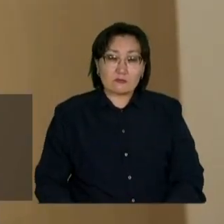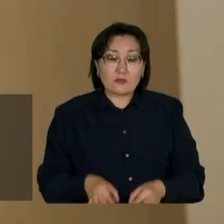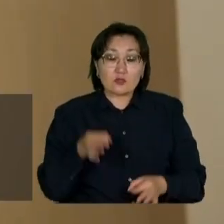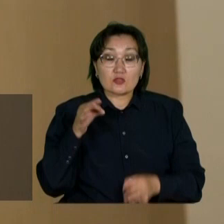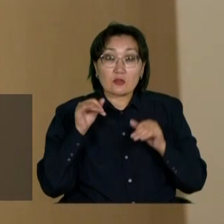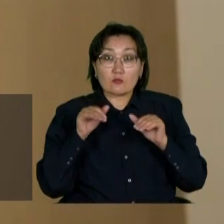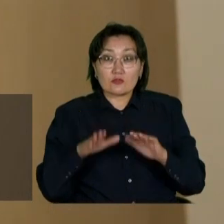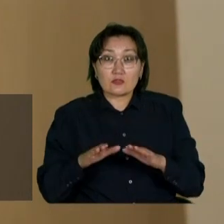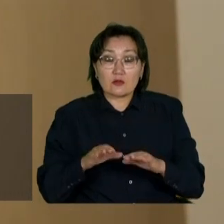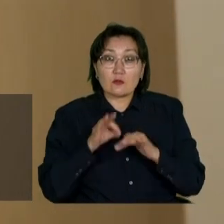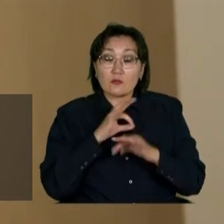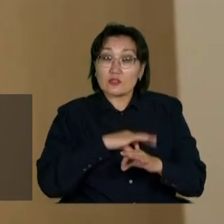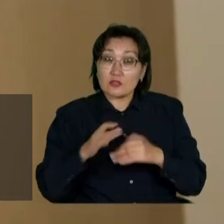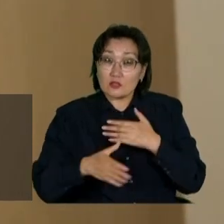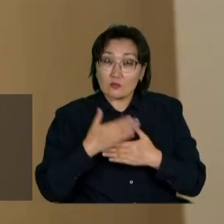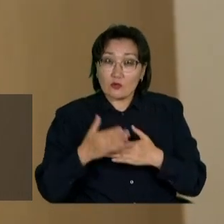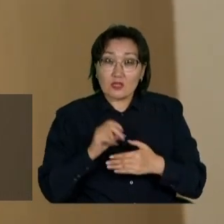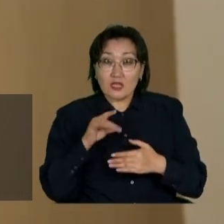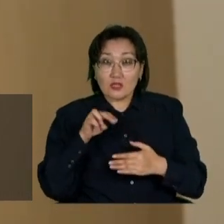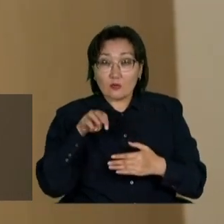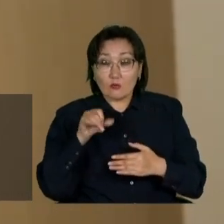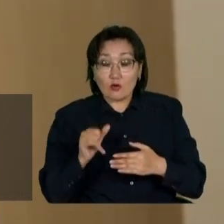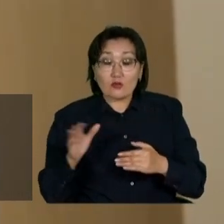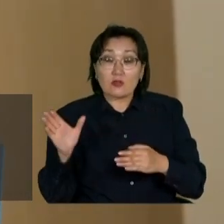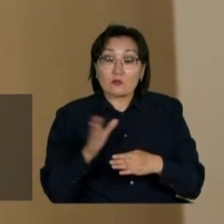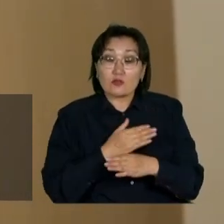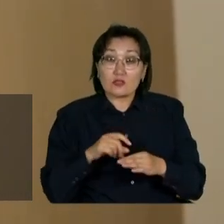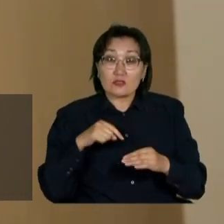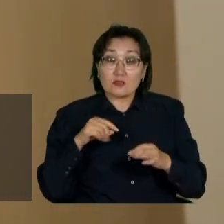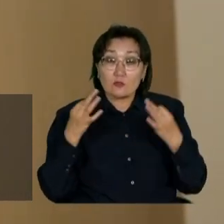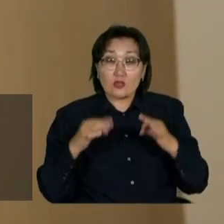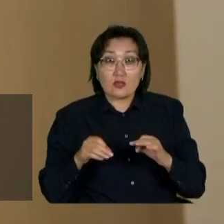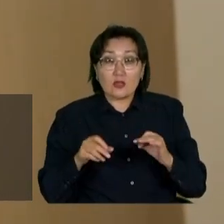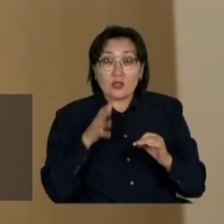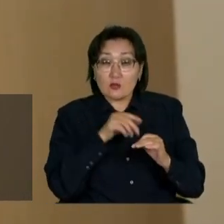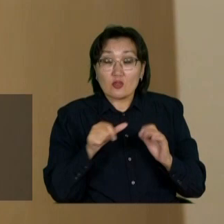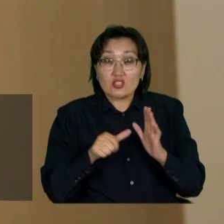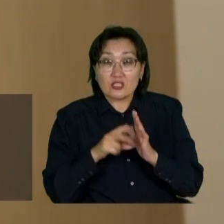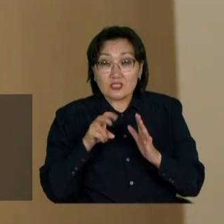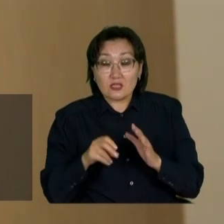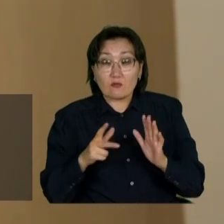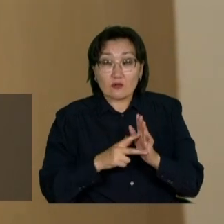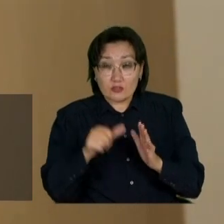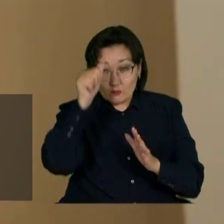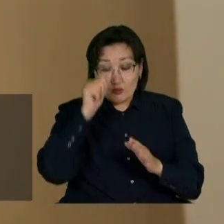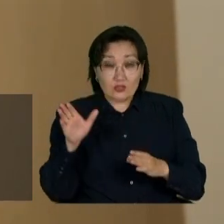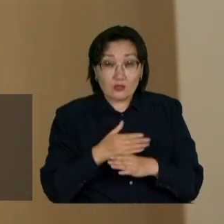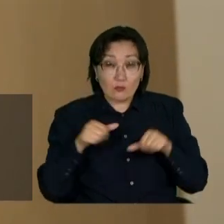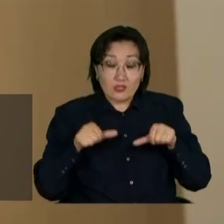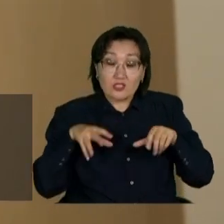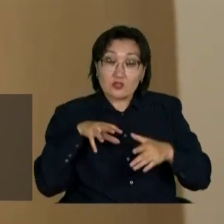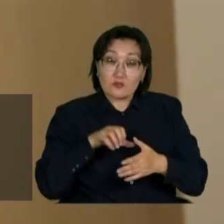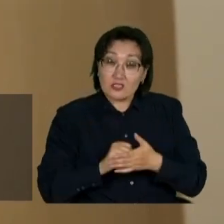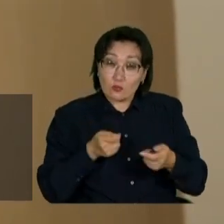приговорил, значит, наказание Каримову в виде лишения свободы сроком на 6 лет 8 месяцев с лишением права